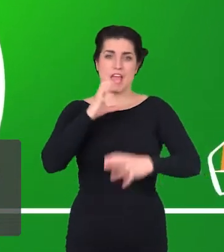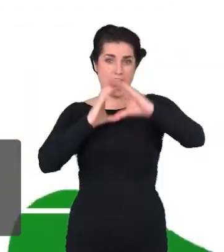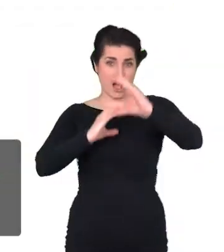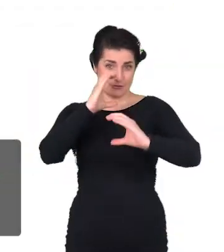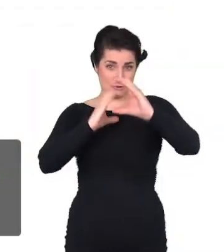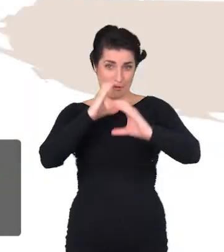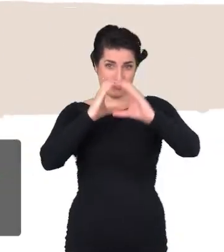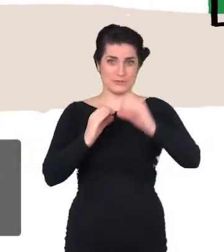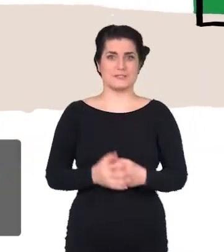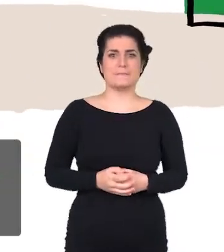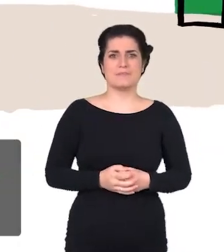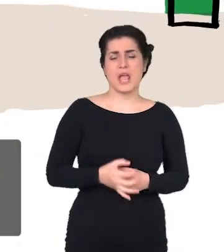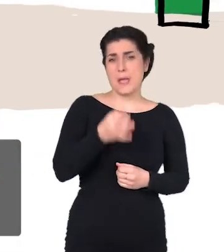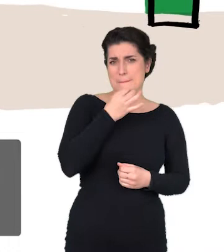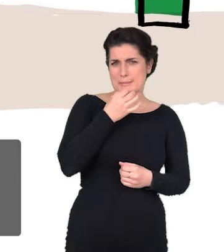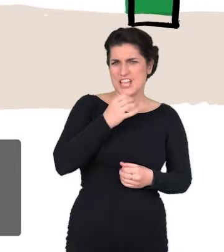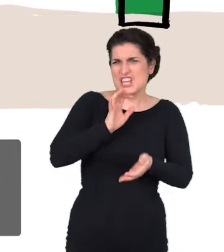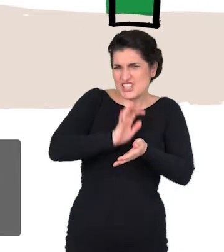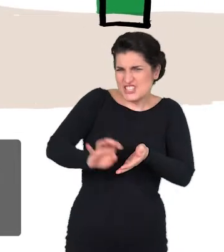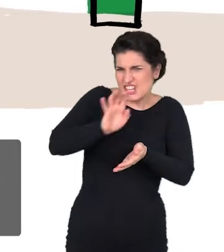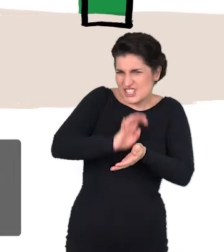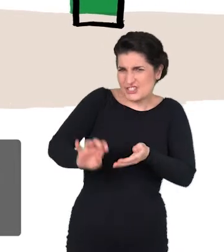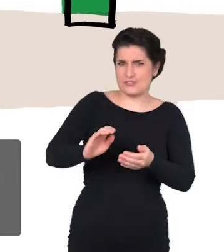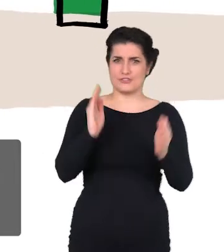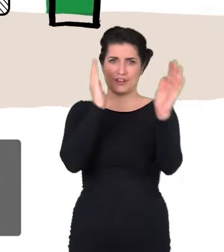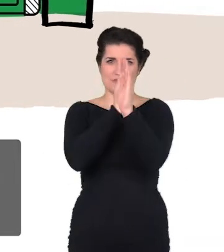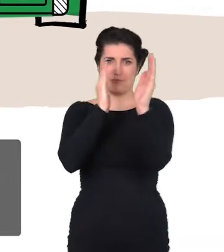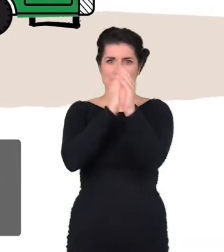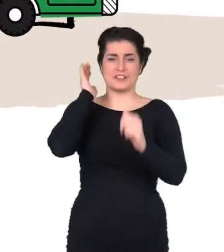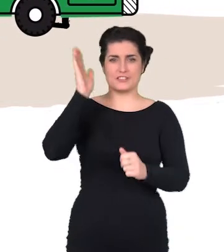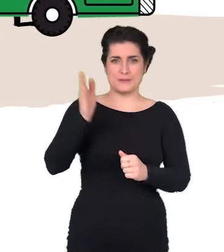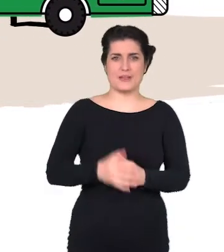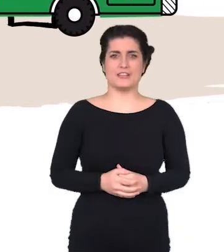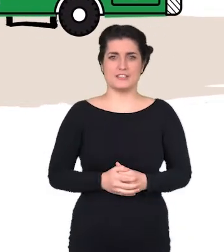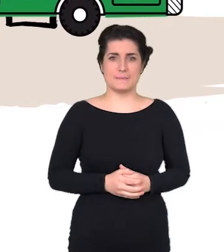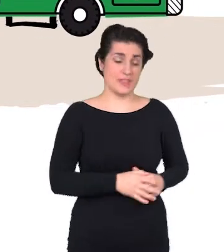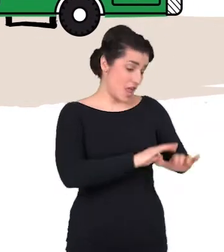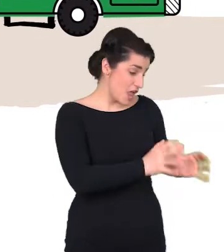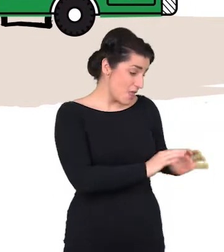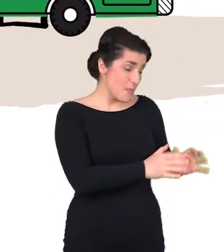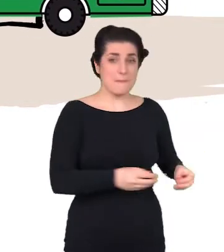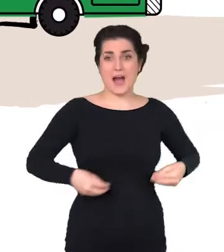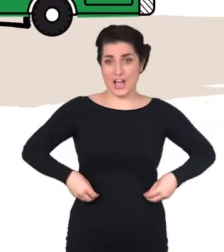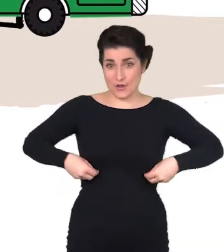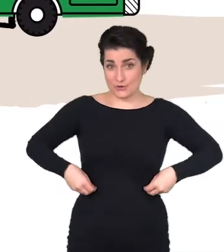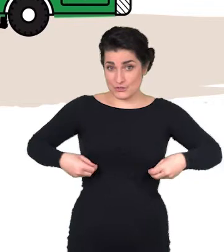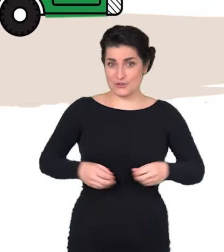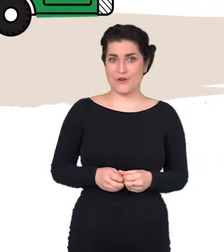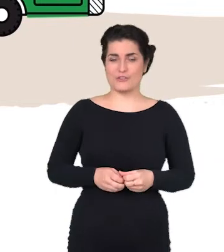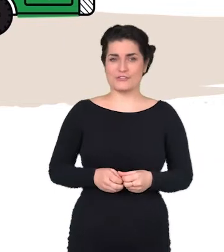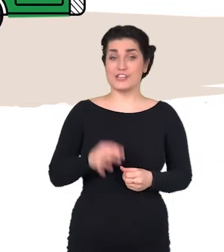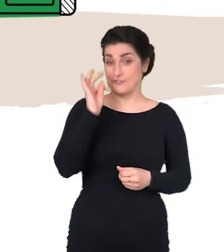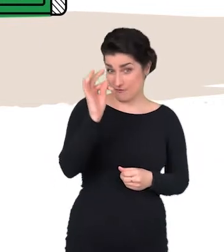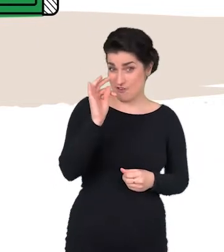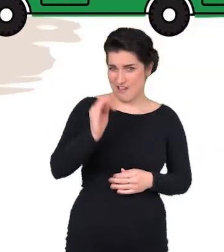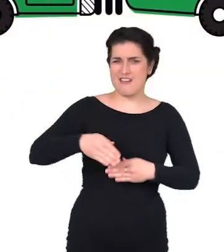ograniczać zanieczyszczenia powietrza, dbać o nasze zdrowie i wygląd miast. Wybieraj komunikację miejską, która staje się